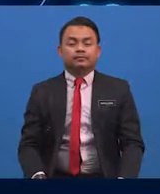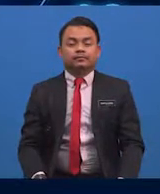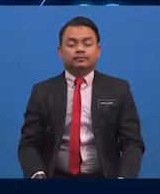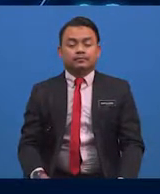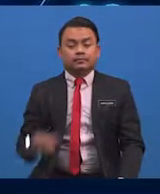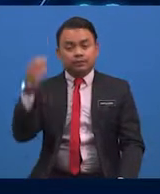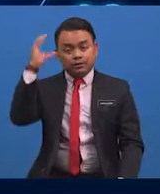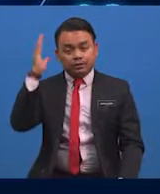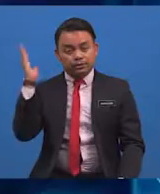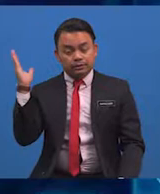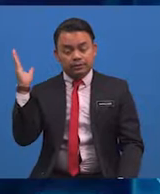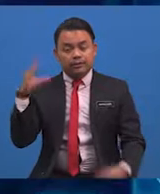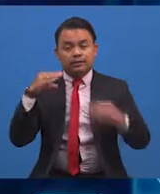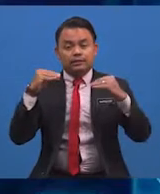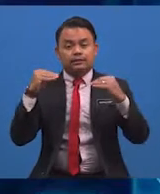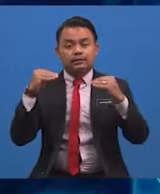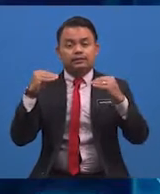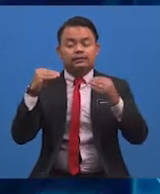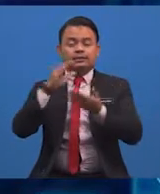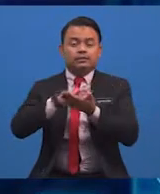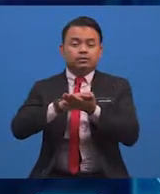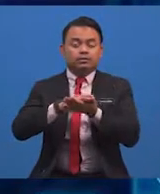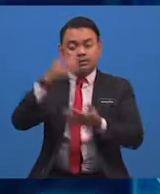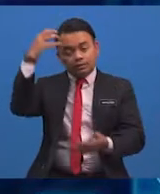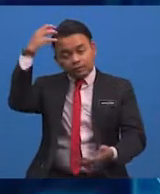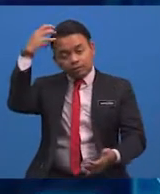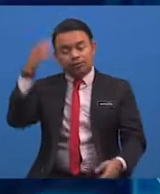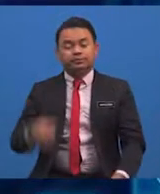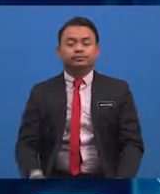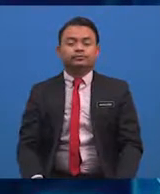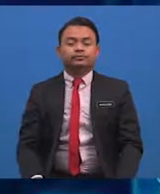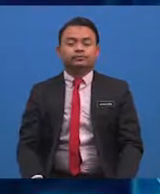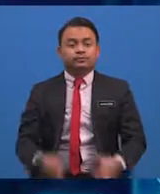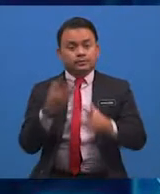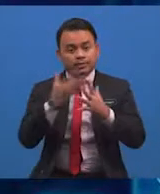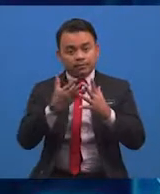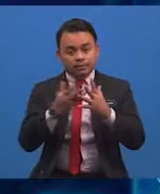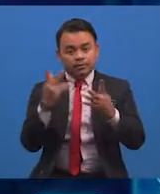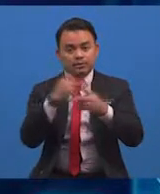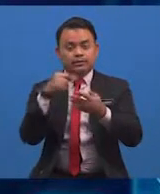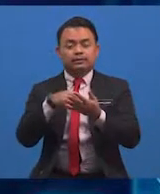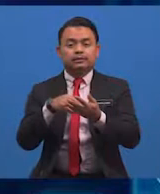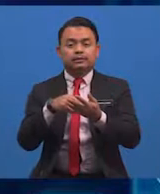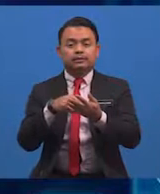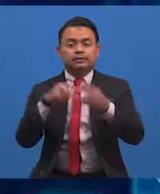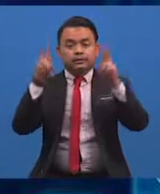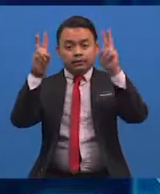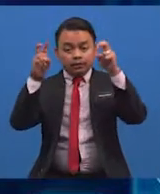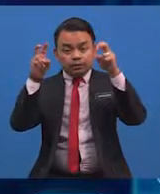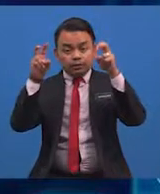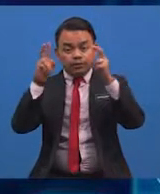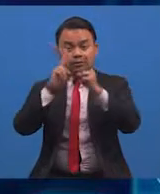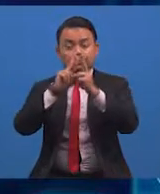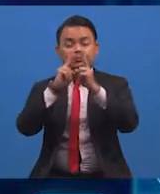Putra, Sabak Bernam. Pada episod kali ini, cikgu akan menerangkan tajuk Perubahan Iklim,